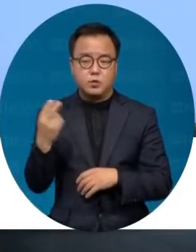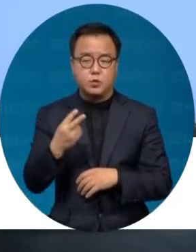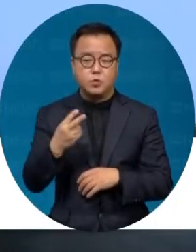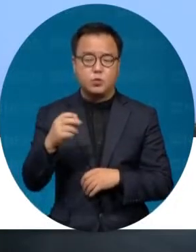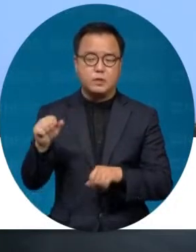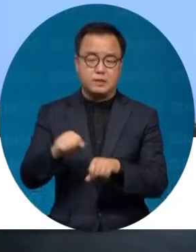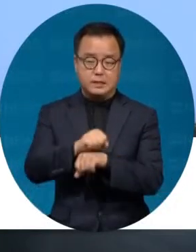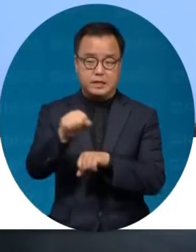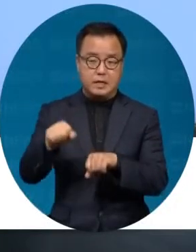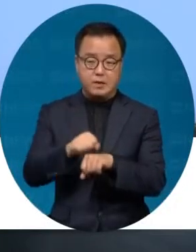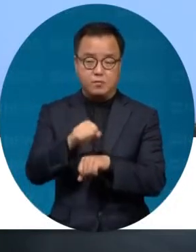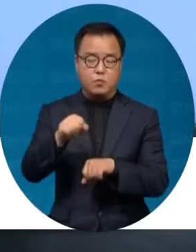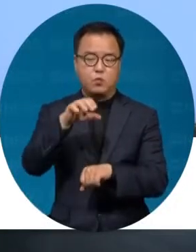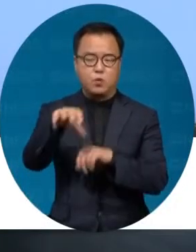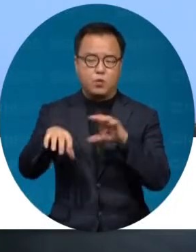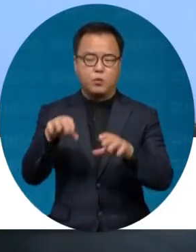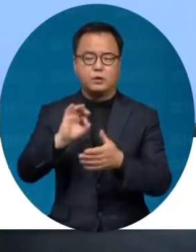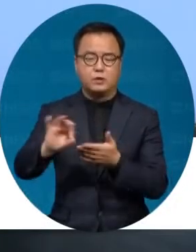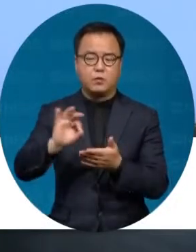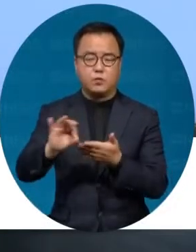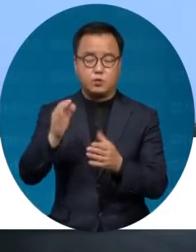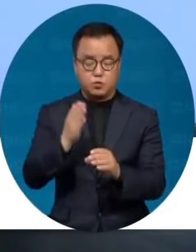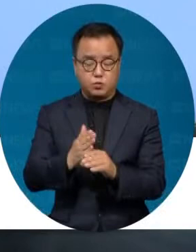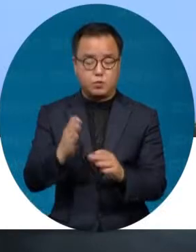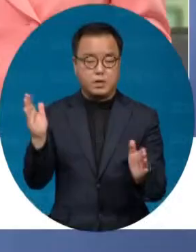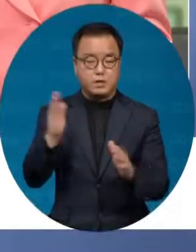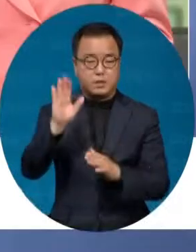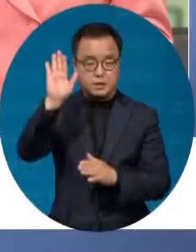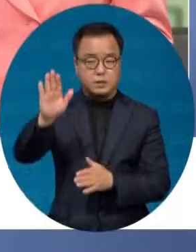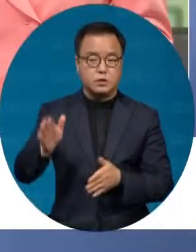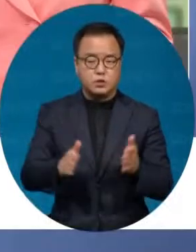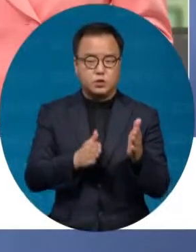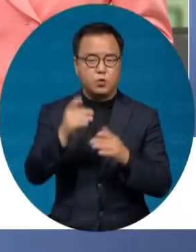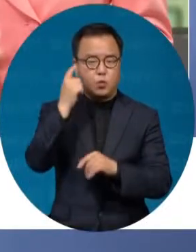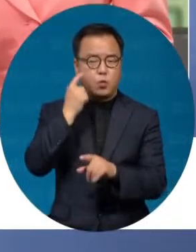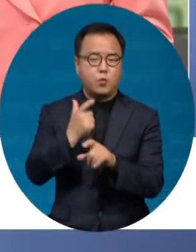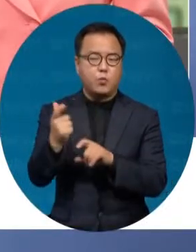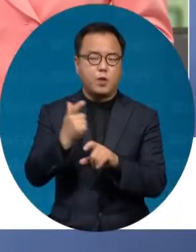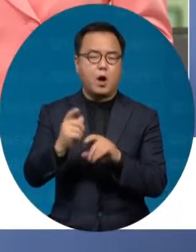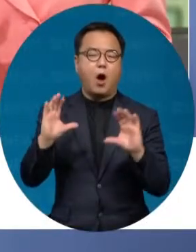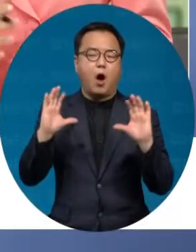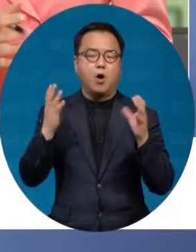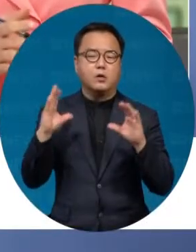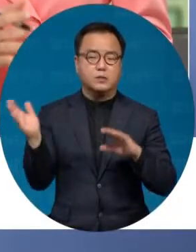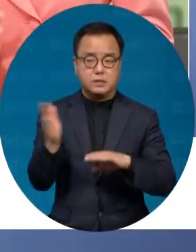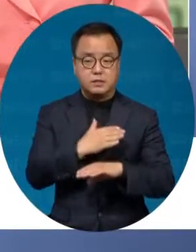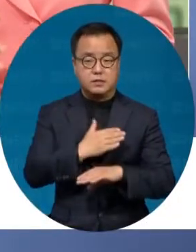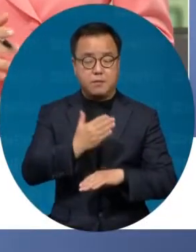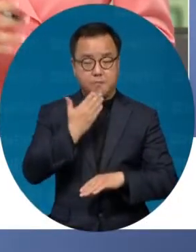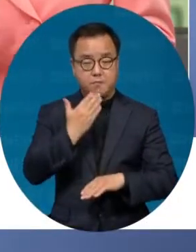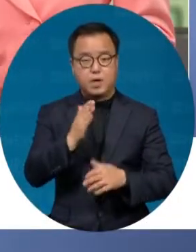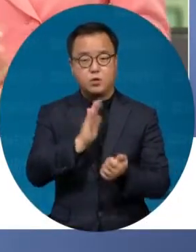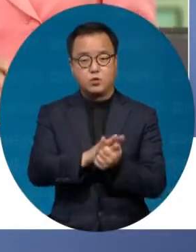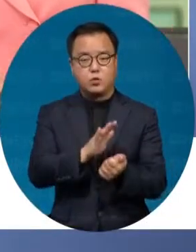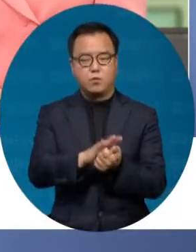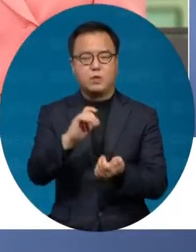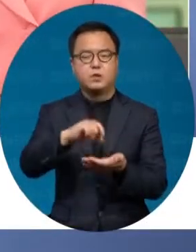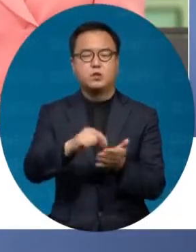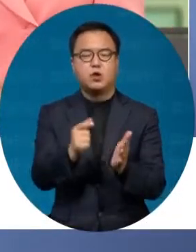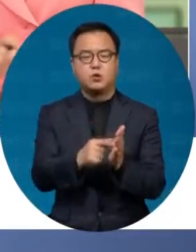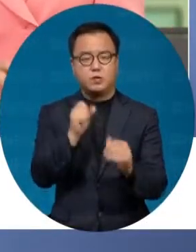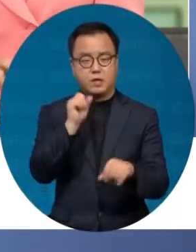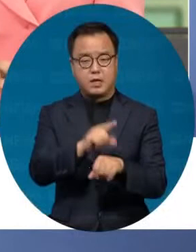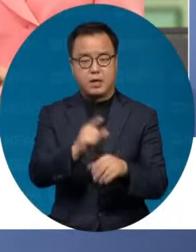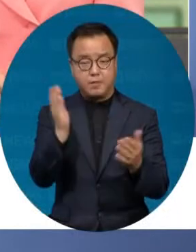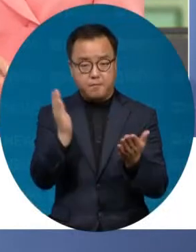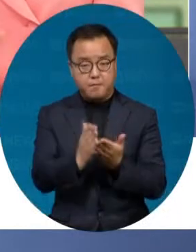활용되고 있는 제도입니다 학생들이 진로 고민을 어렸을 때부터 할 수 있도록 돕고 요 적성에 맞는 수업을 들을 수 있도록 하고요